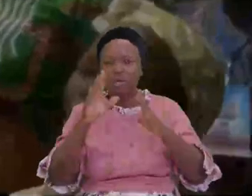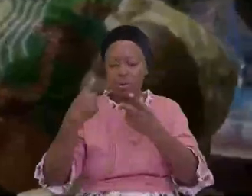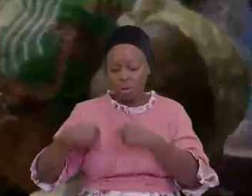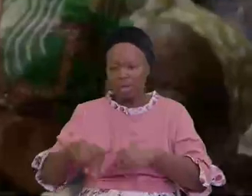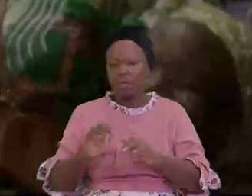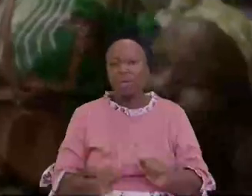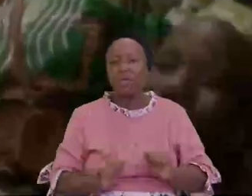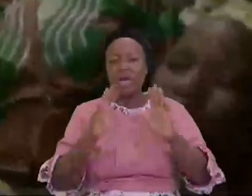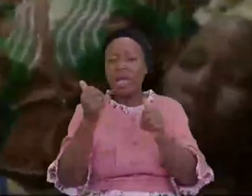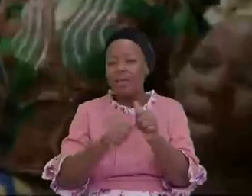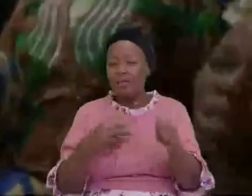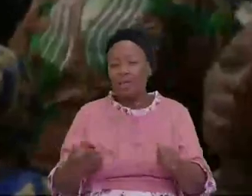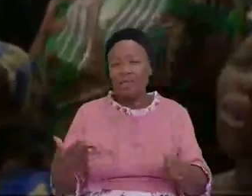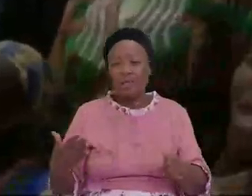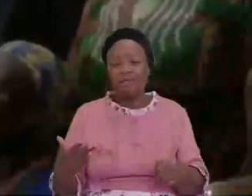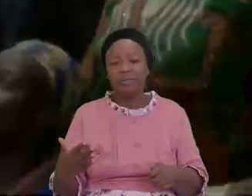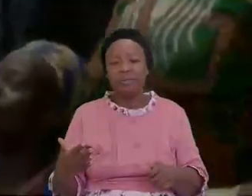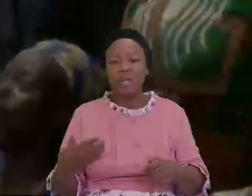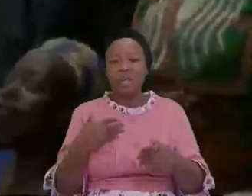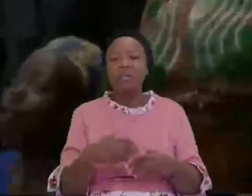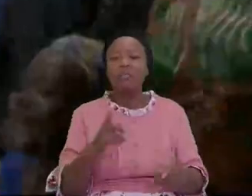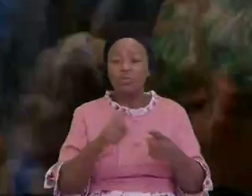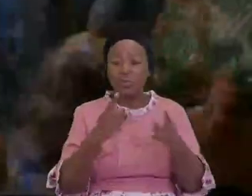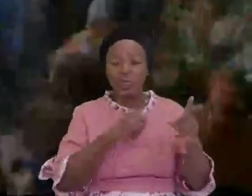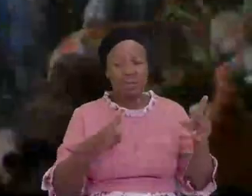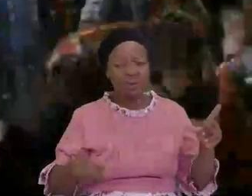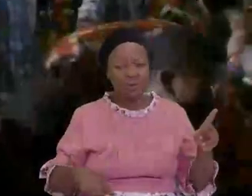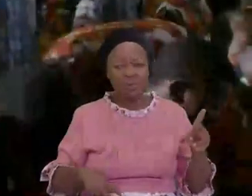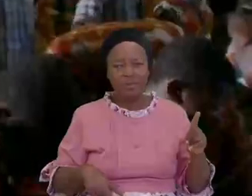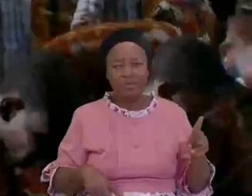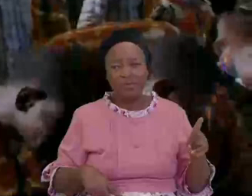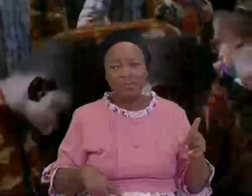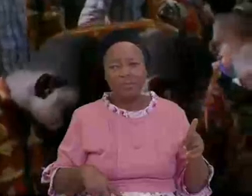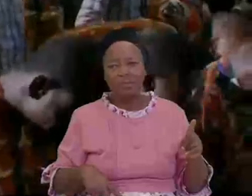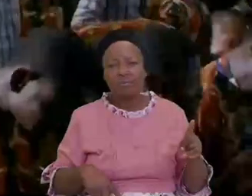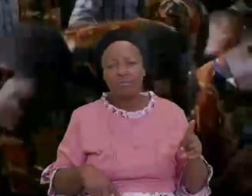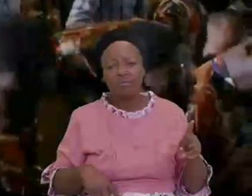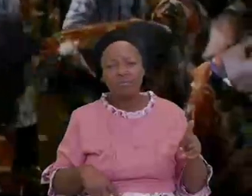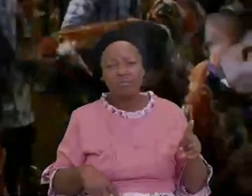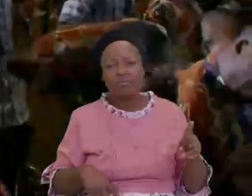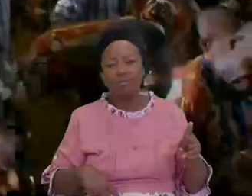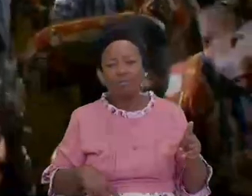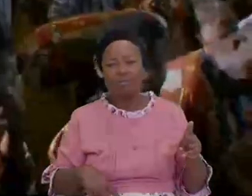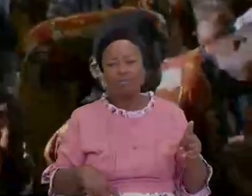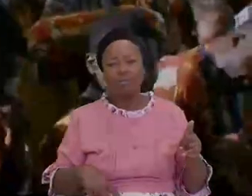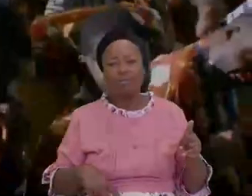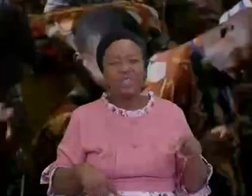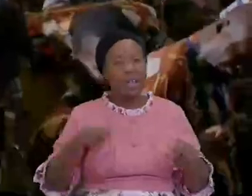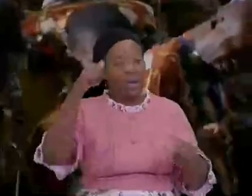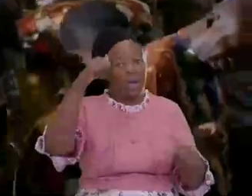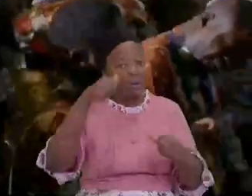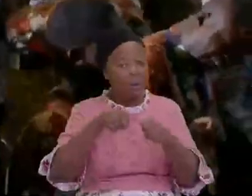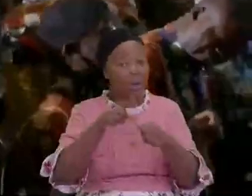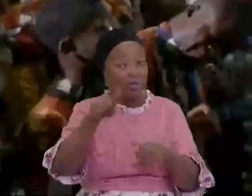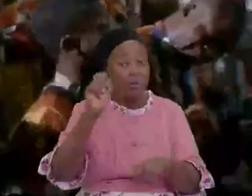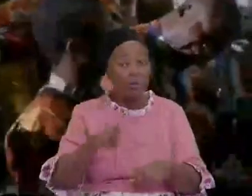Et abandonne ton cœur, tout ce que tu es, tu as pour le Seigneur. Rappelle-toi,